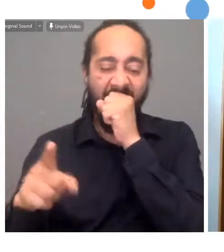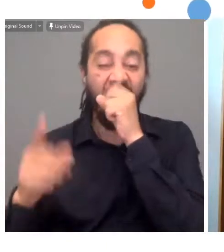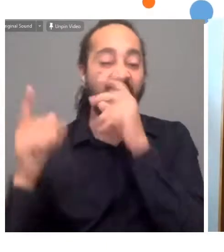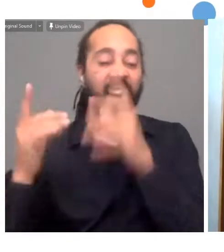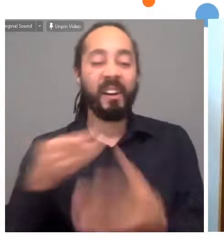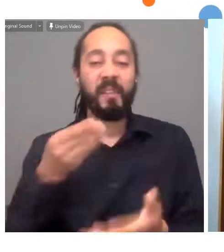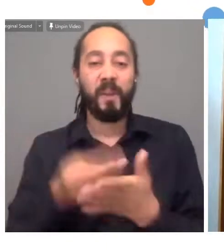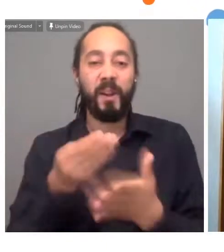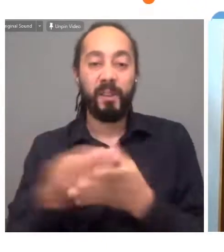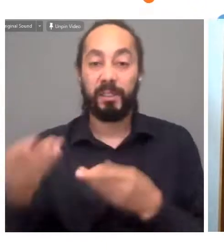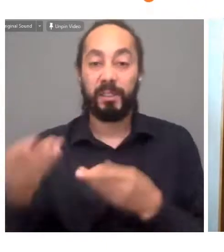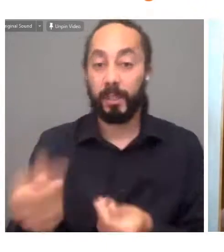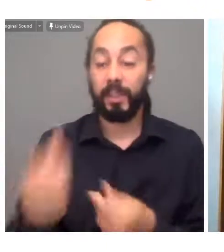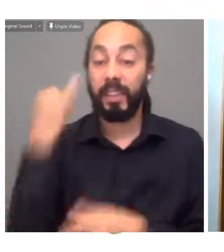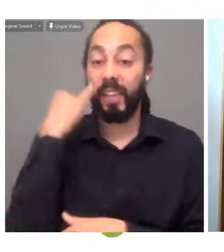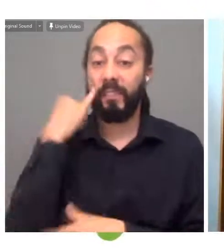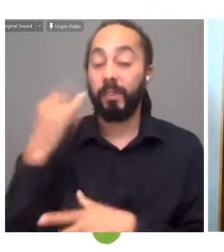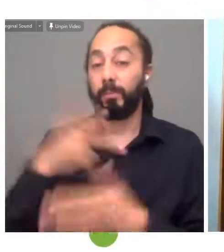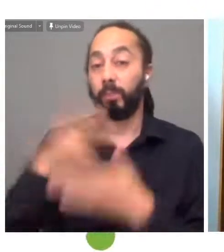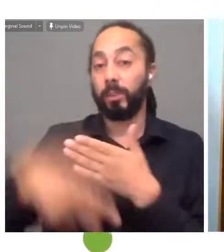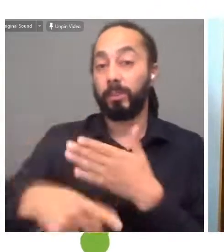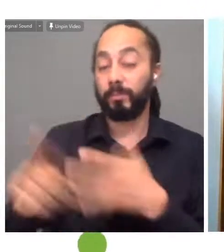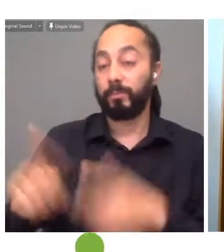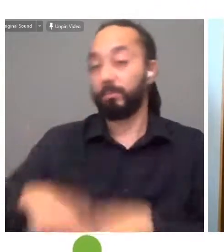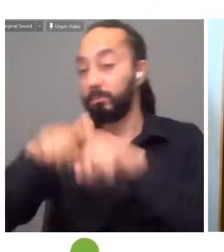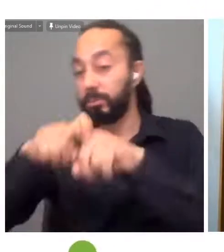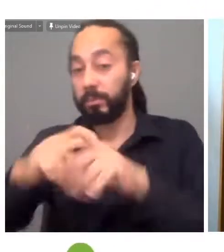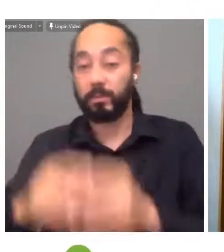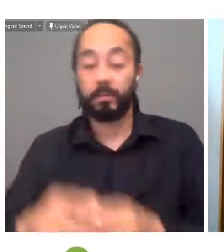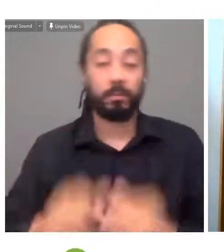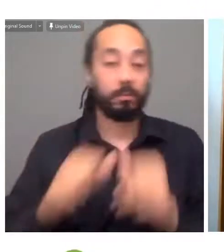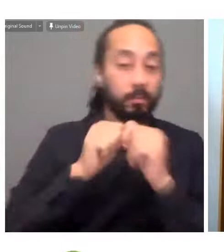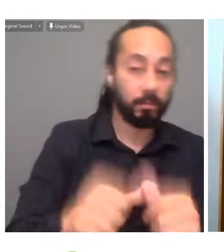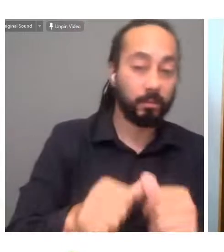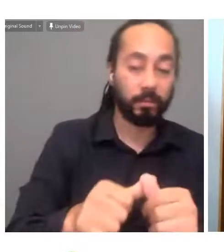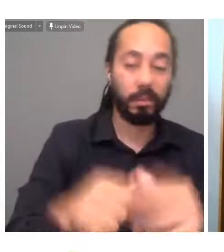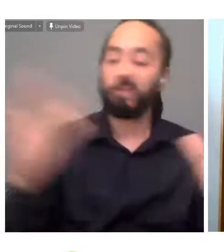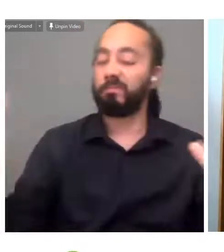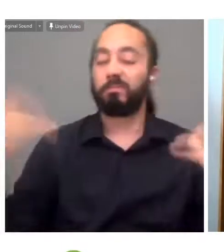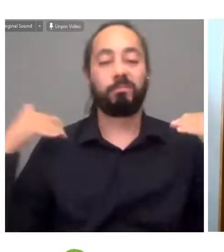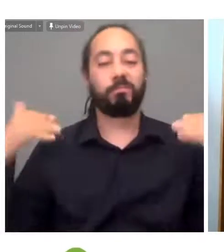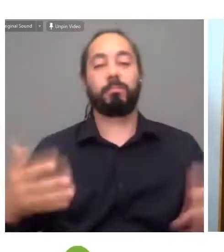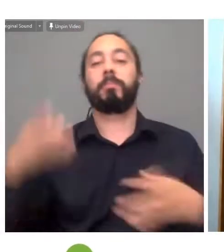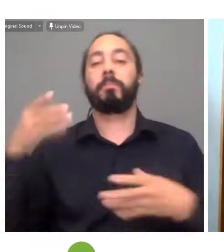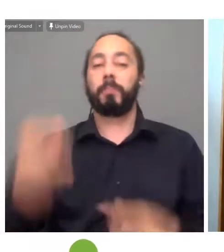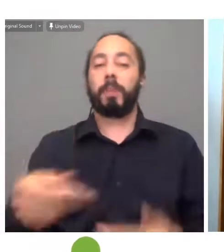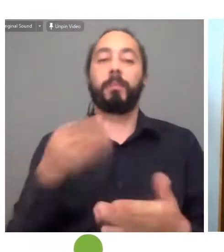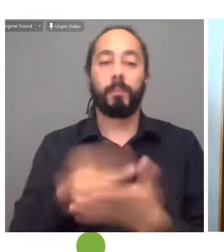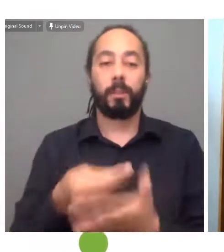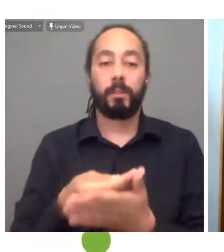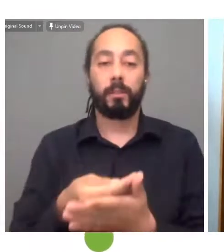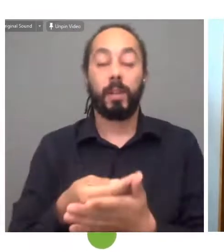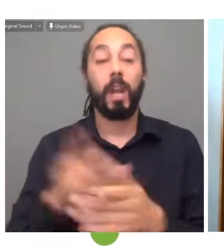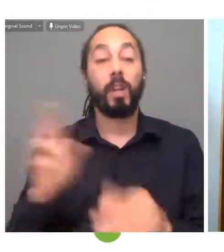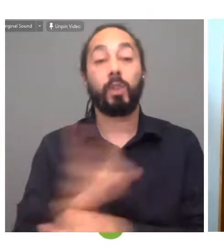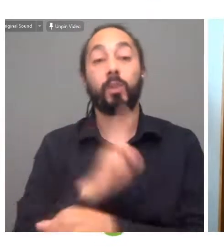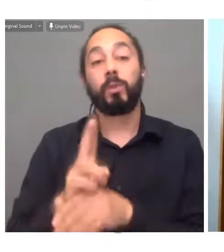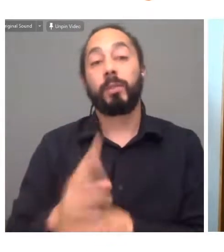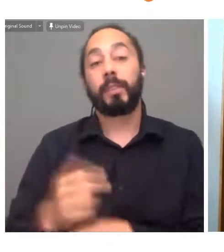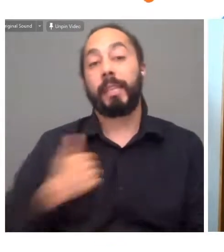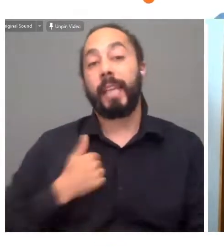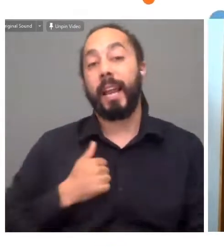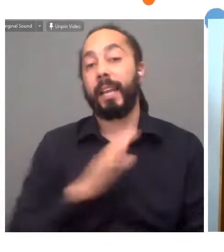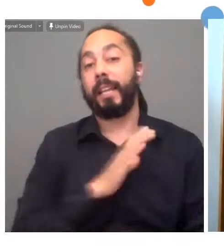partie de vos pertes. Bon, ensuite, avec l'aide d'urgence, comme je disais tout à l'heure, on a réservé 40 % pour des organismes qui ne sont pas